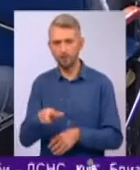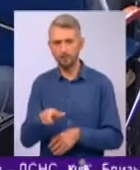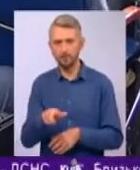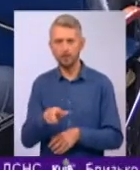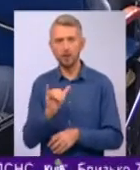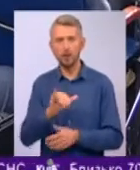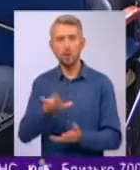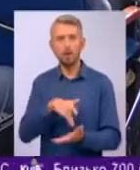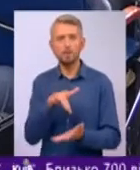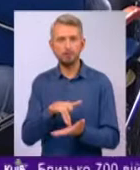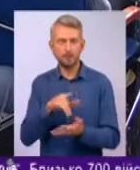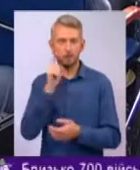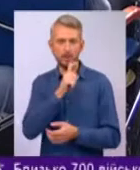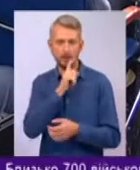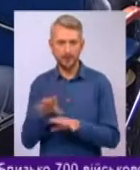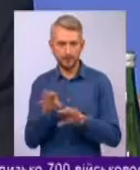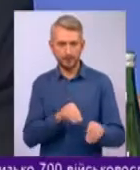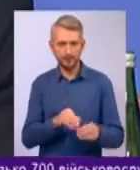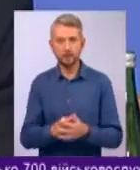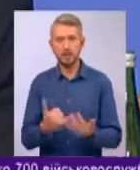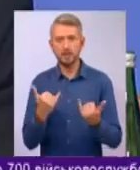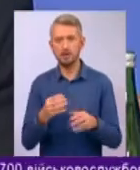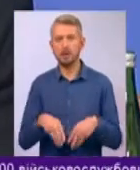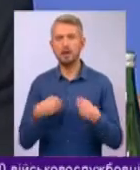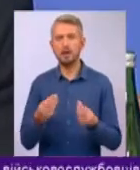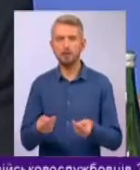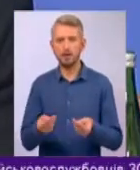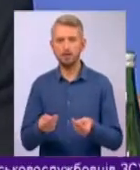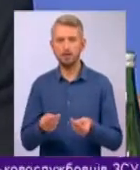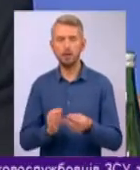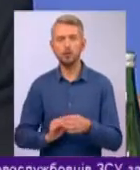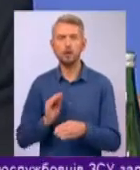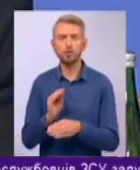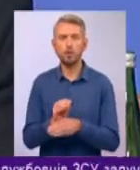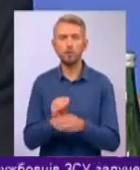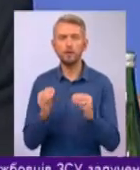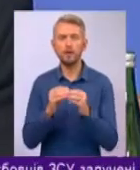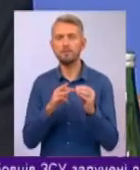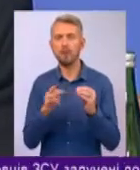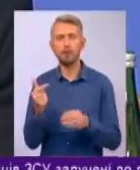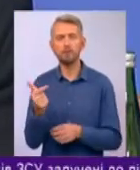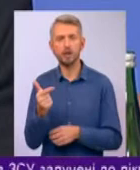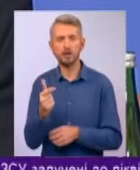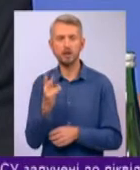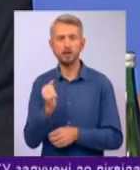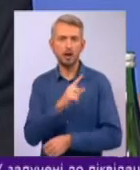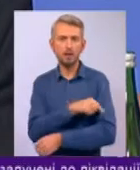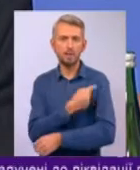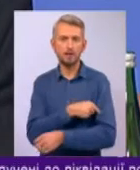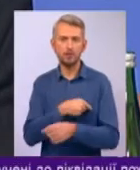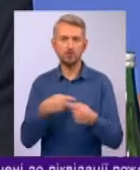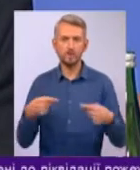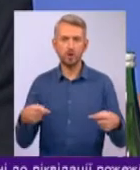у місто Вінниця. Зараз надання додаткових 10 мільйонів гривень на медичні вироби